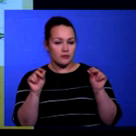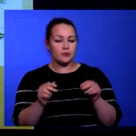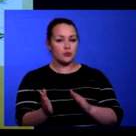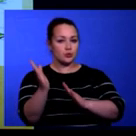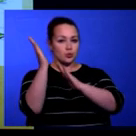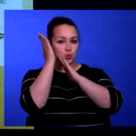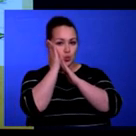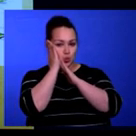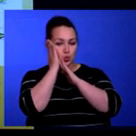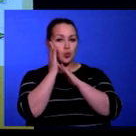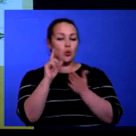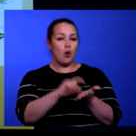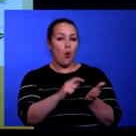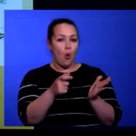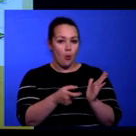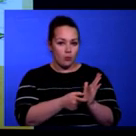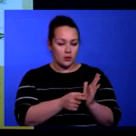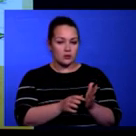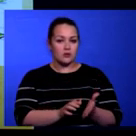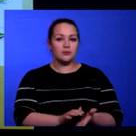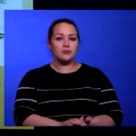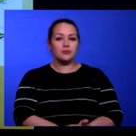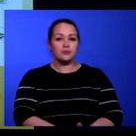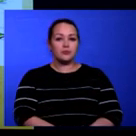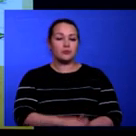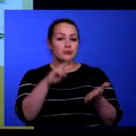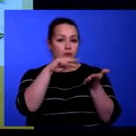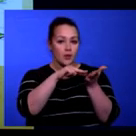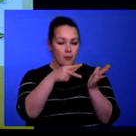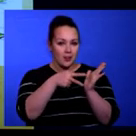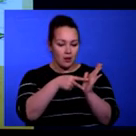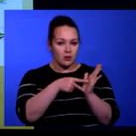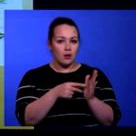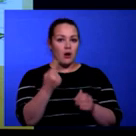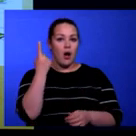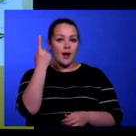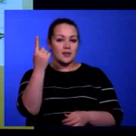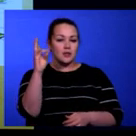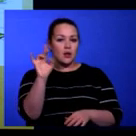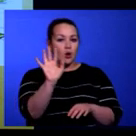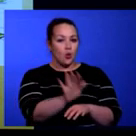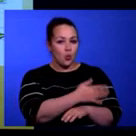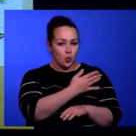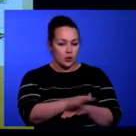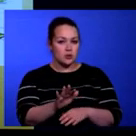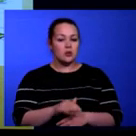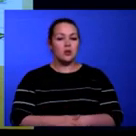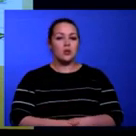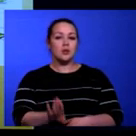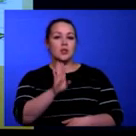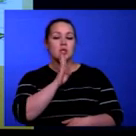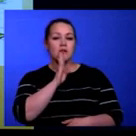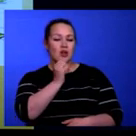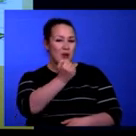у них комнате план один на улице девочки